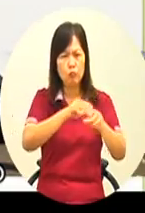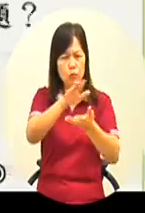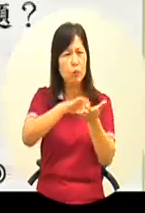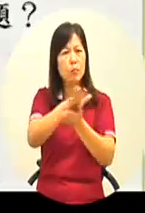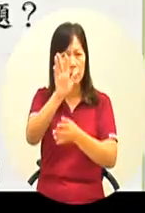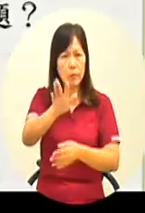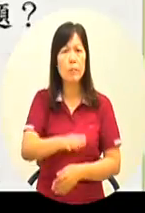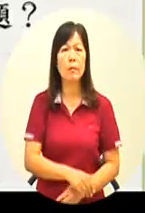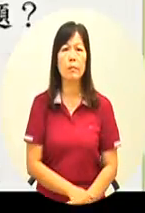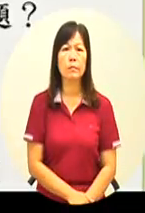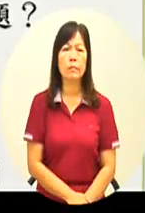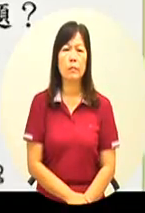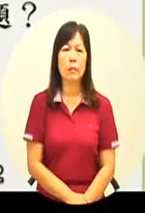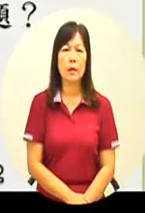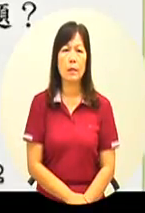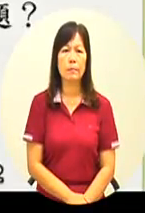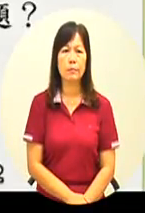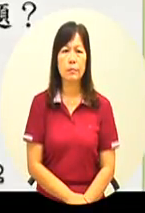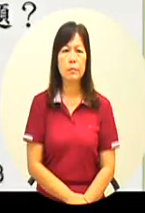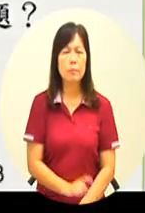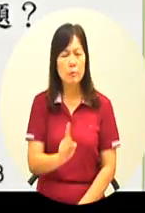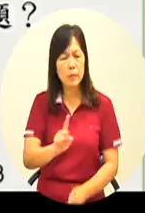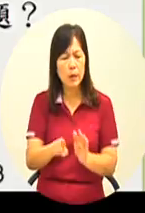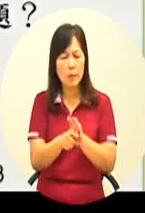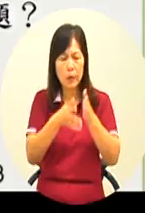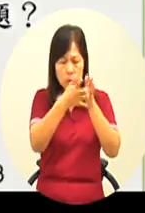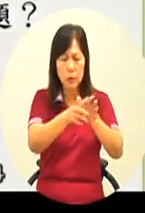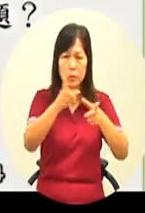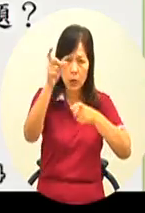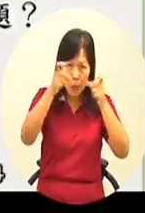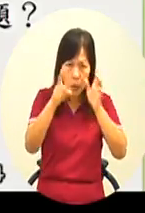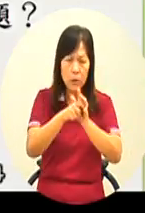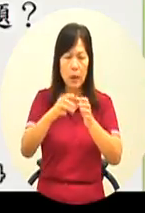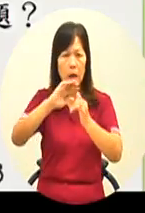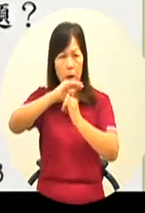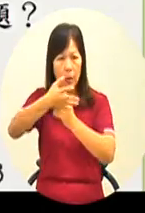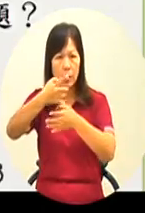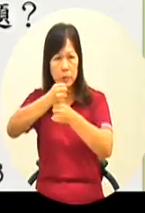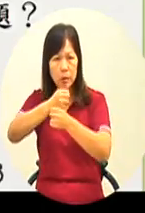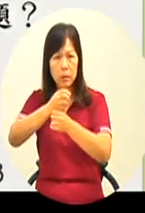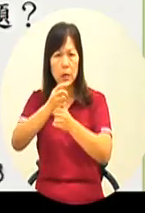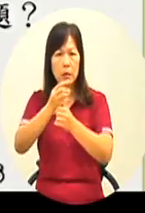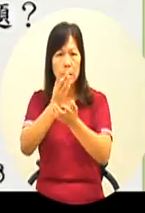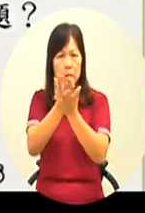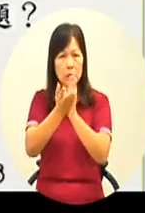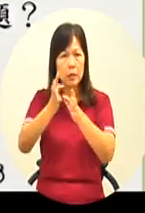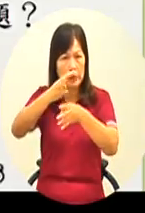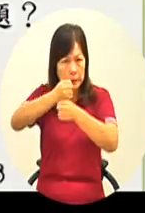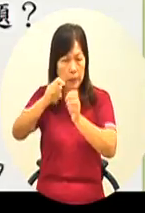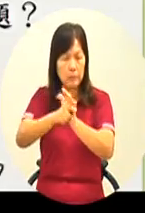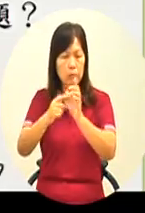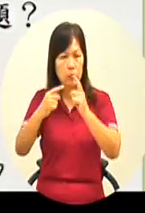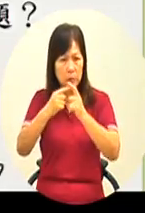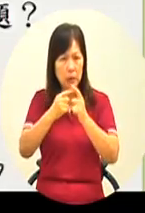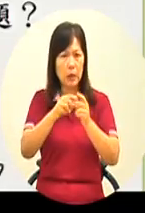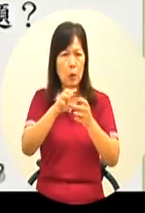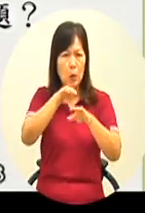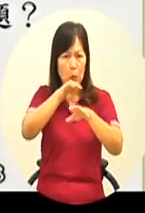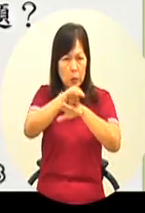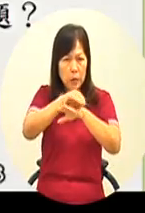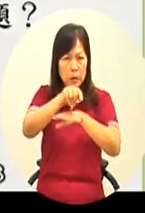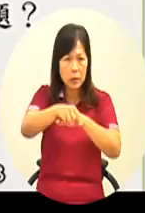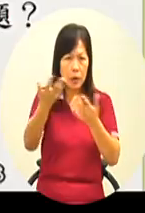乱。有效如何解决过年的清明节等节日人潮车潮造成的交通拥塞这种情